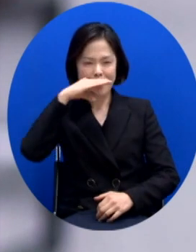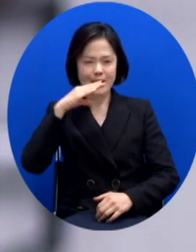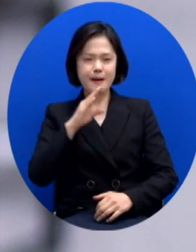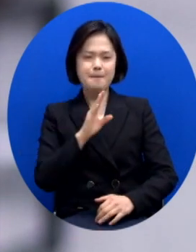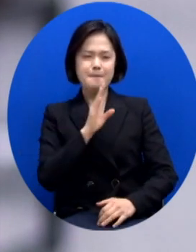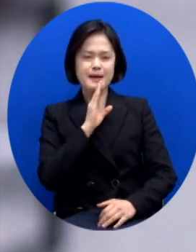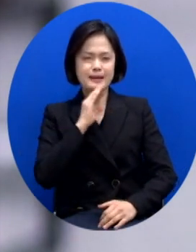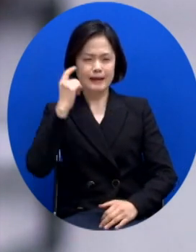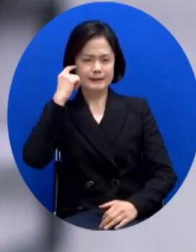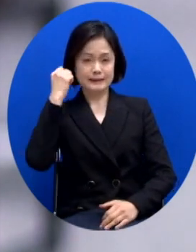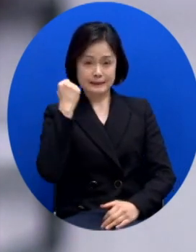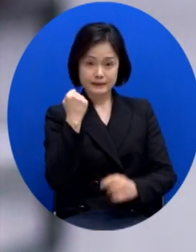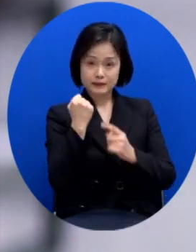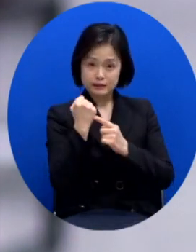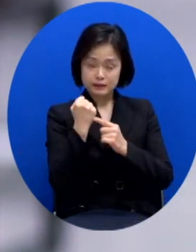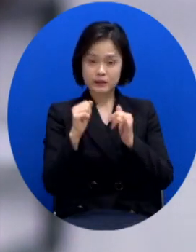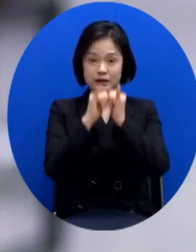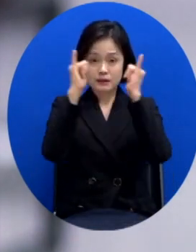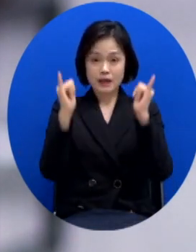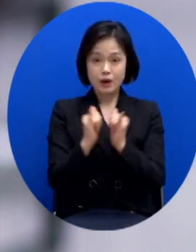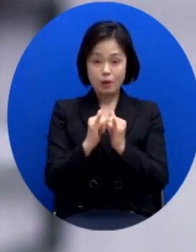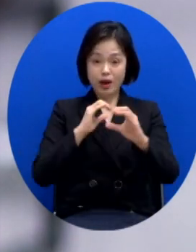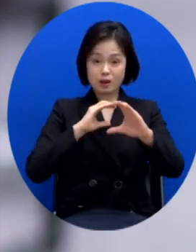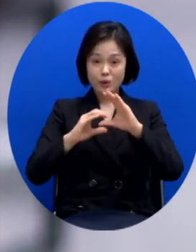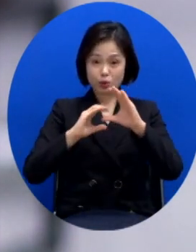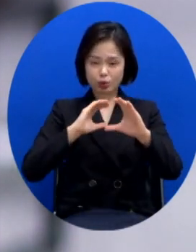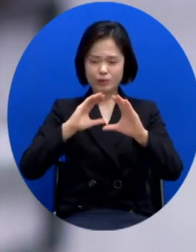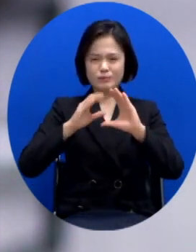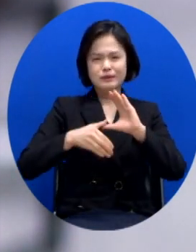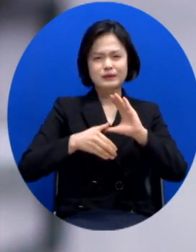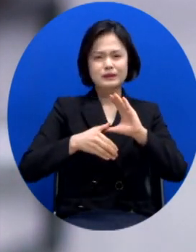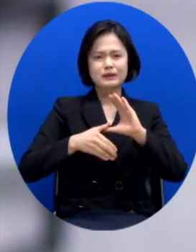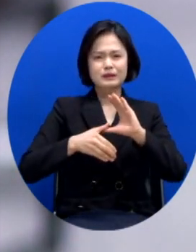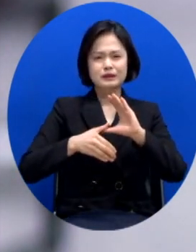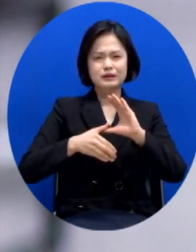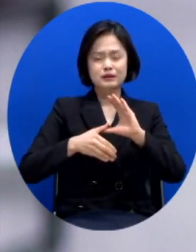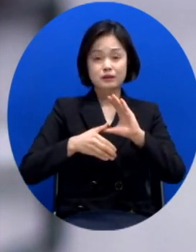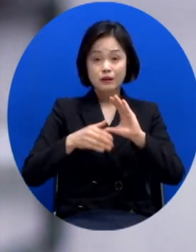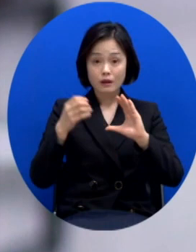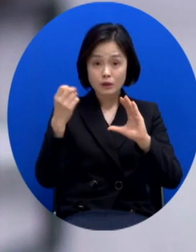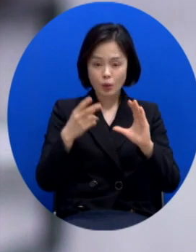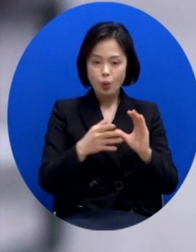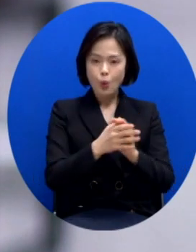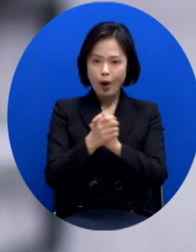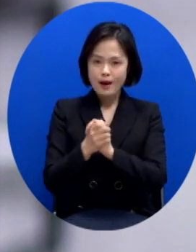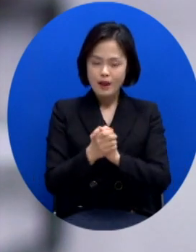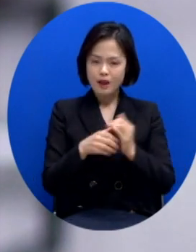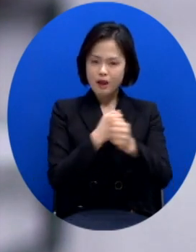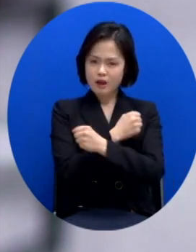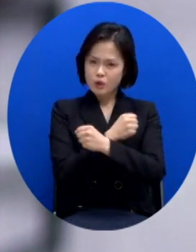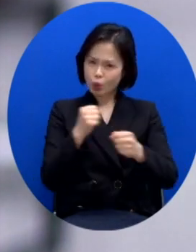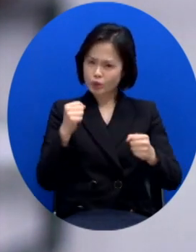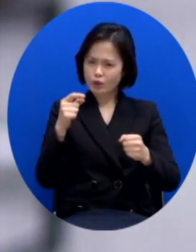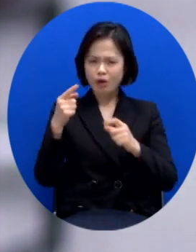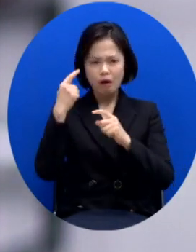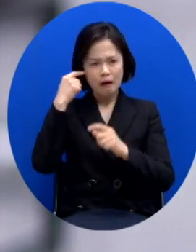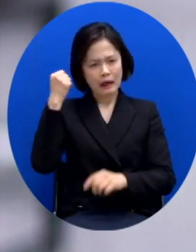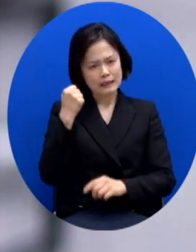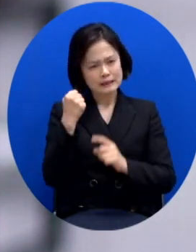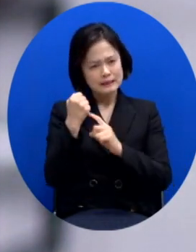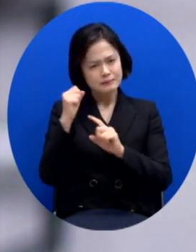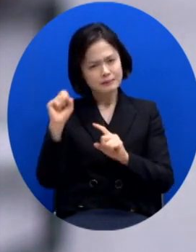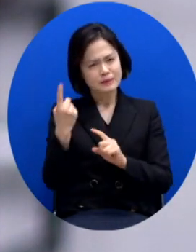사회의 소통을 가로막고 화해와 용서를 어렵게 만듭니다 그래서 저는